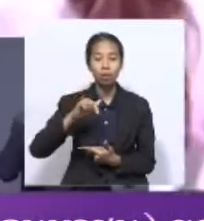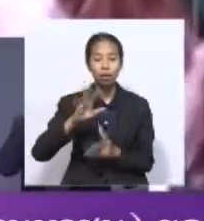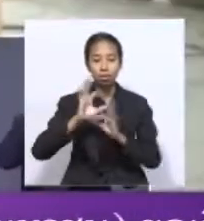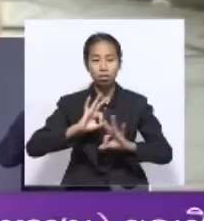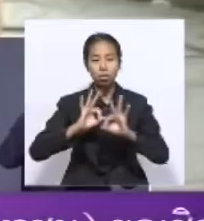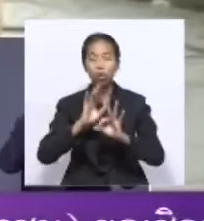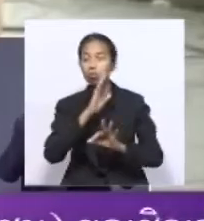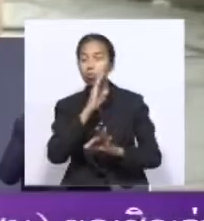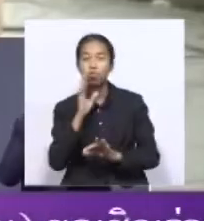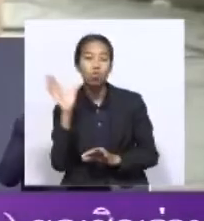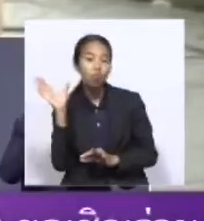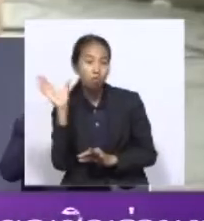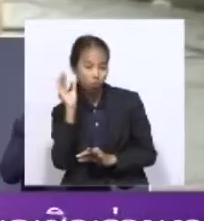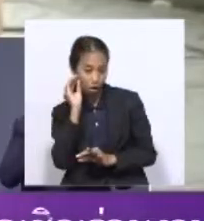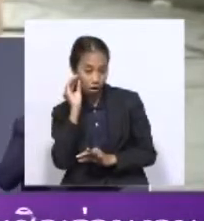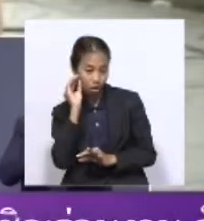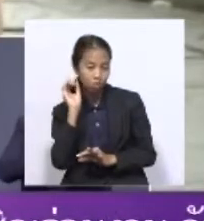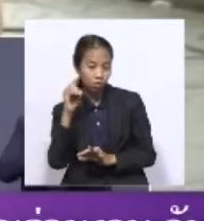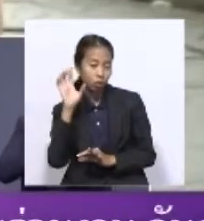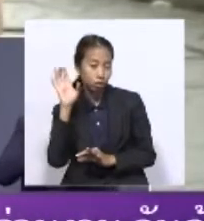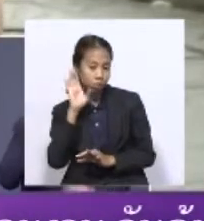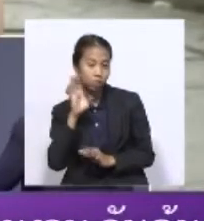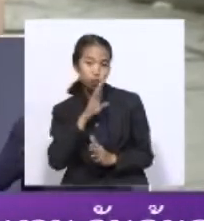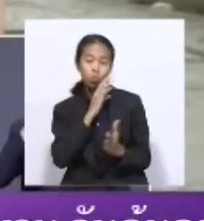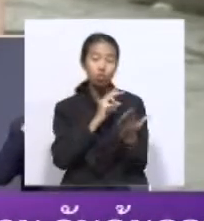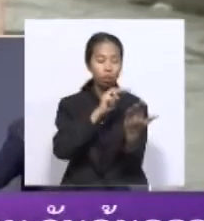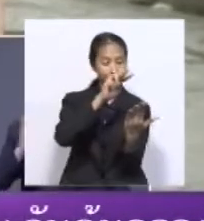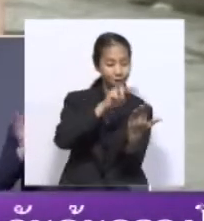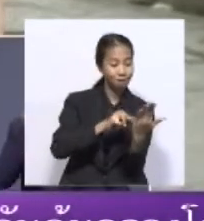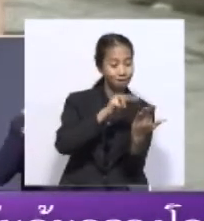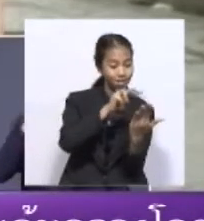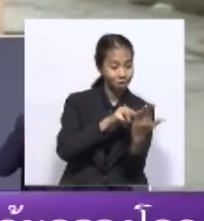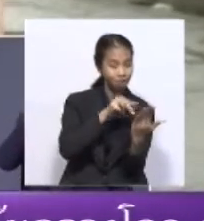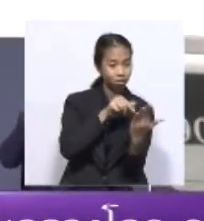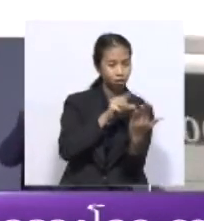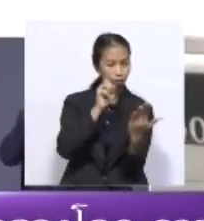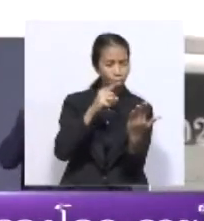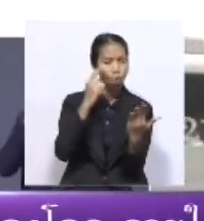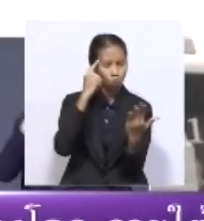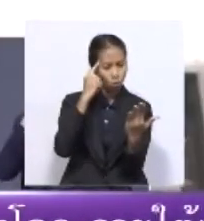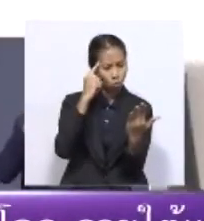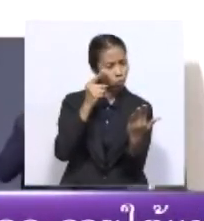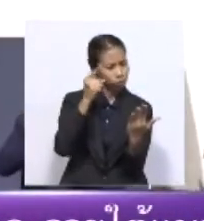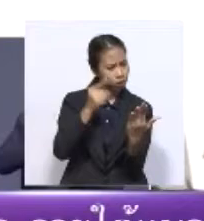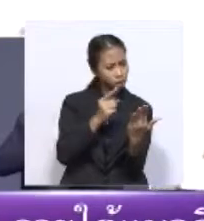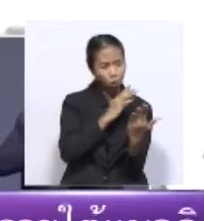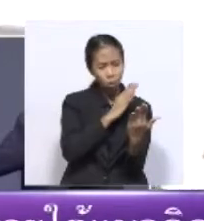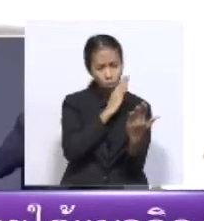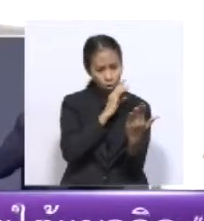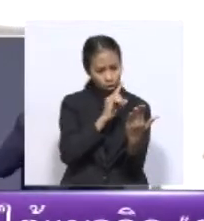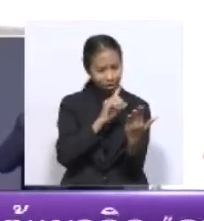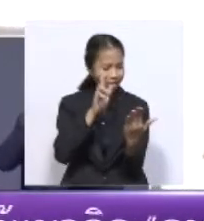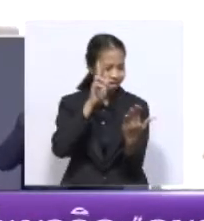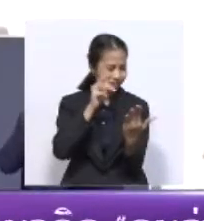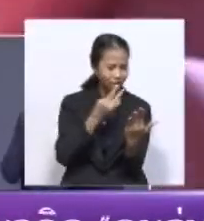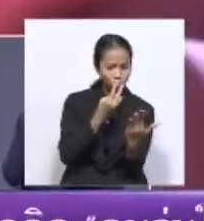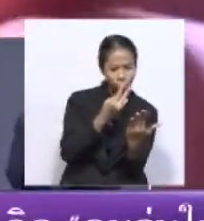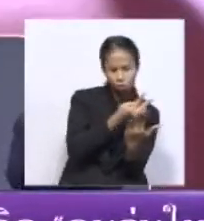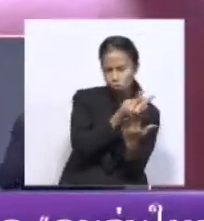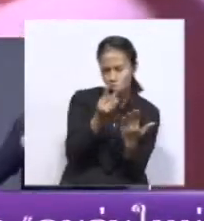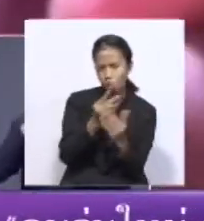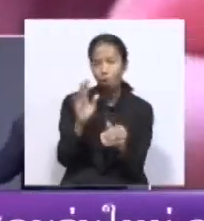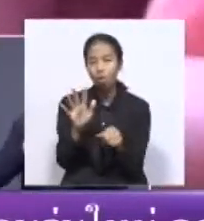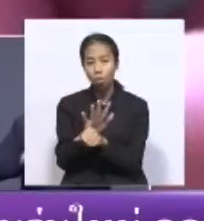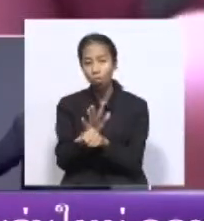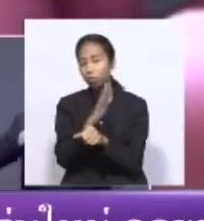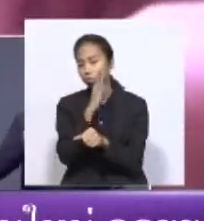ว้หูหรือถ้าจะเป็นคนรักการอ่านก็ต้องมีภูมิคุ้มกันโดยรู้เท่าทันจากนั้นต้องคิดตามนะครับให้รอบด้านใช้เหตุใช้ผล